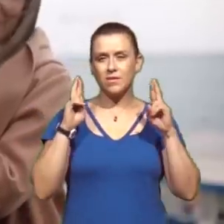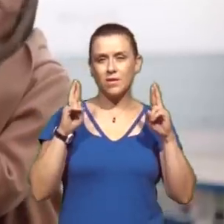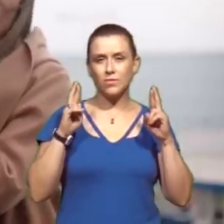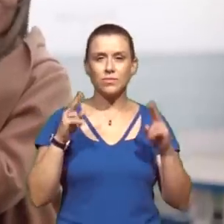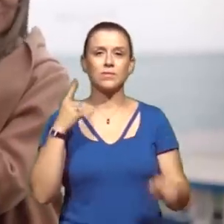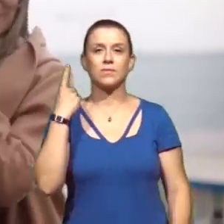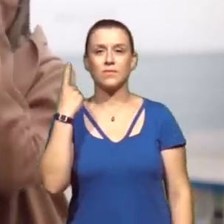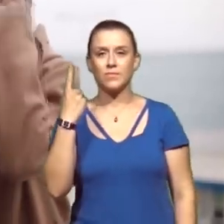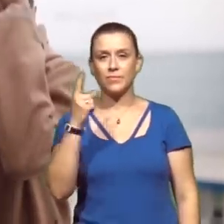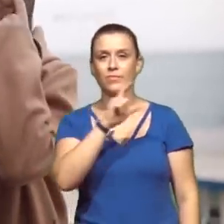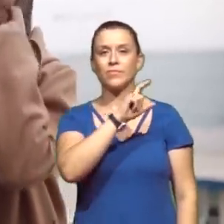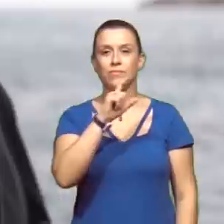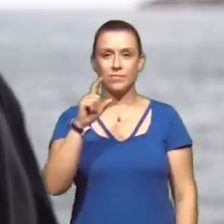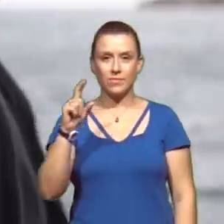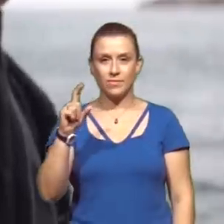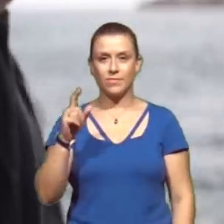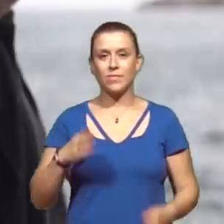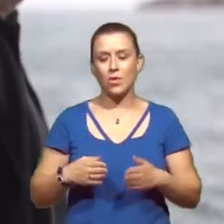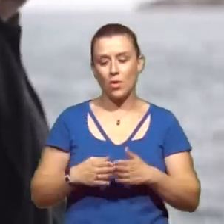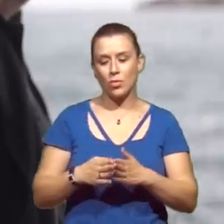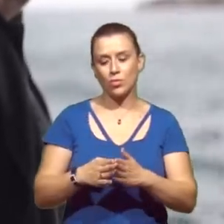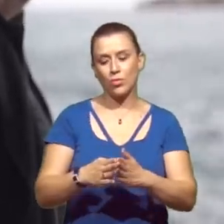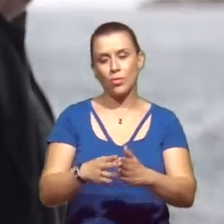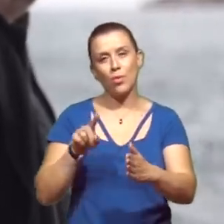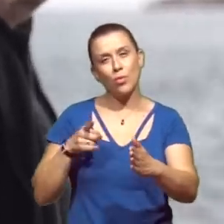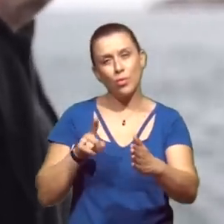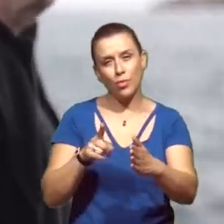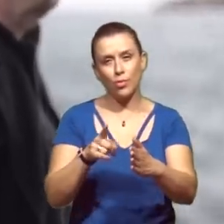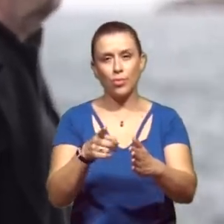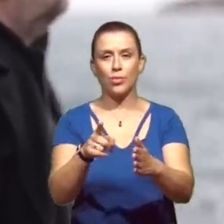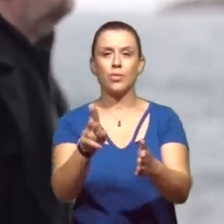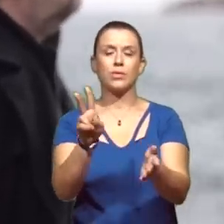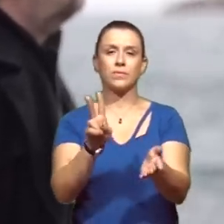Να κρατούσε μια εβδομάδα το